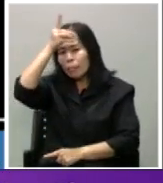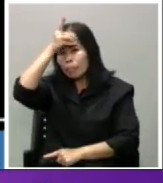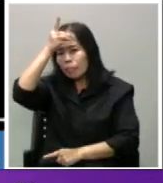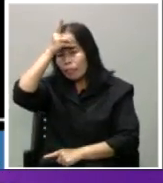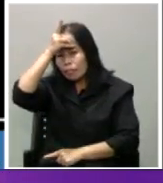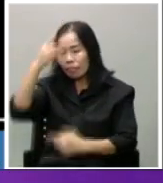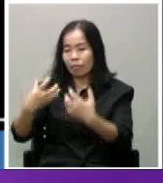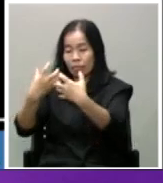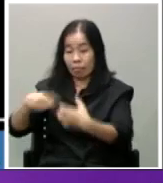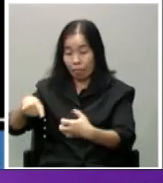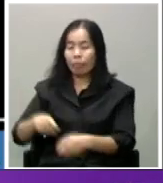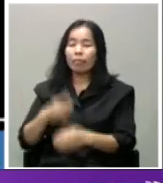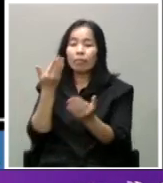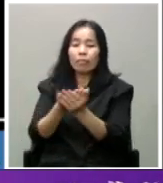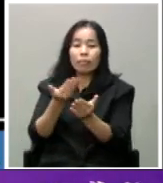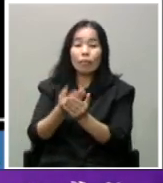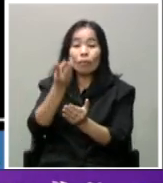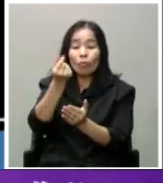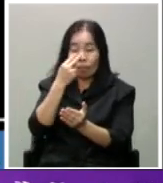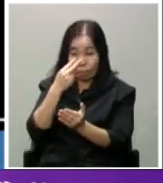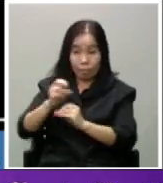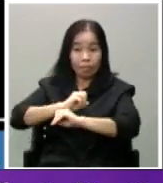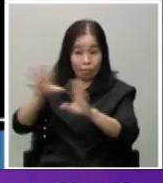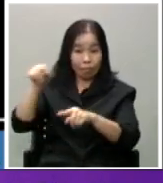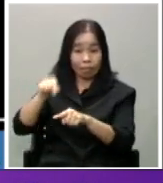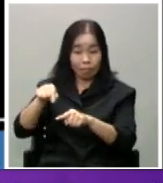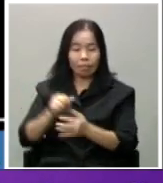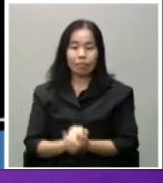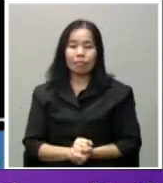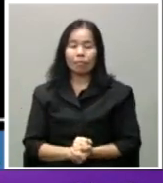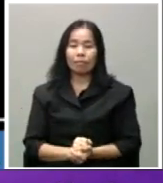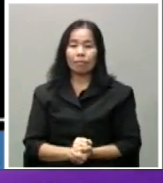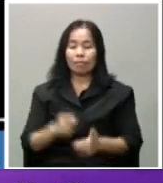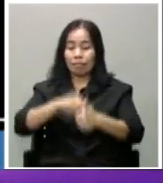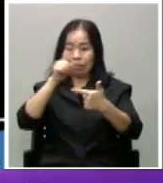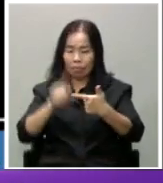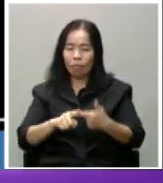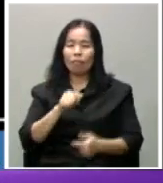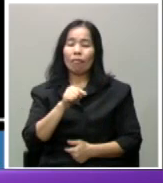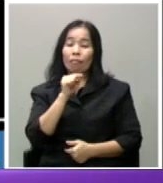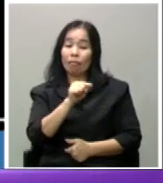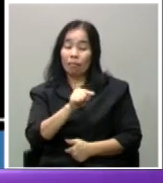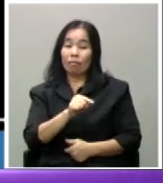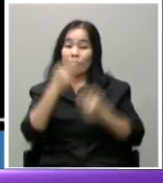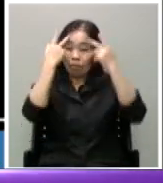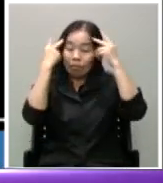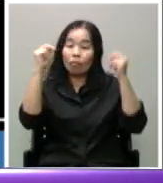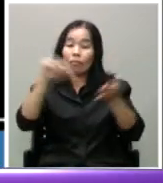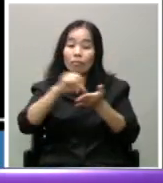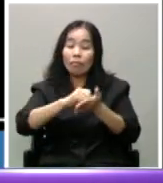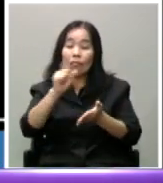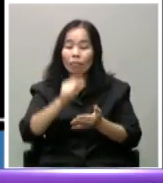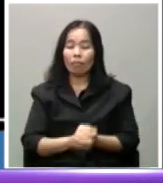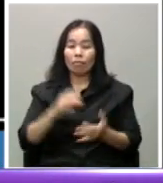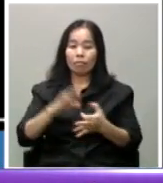ราคานี้ท่านจะเห็นนะครับว่าชุดหนึ่งเท่าไหร่ส่วนที่ท่านไปแก้ไขสาระสำคัญของสัญญาก็คือกล้